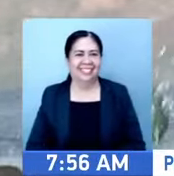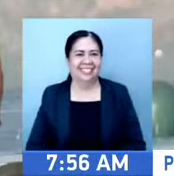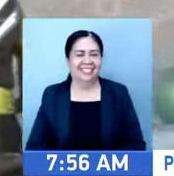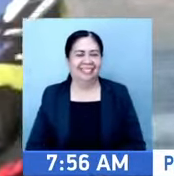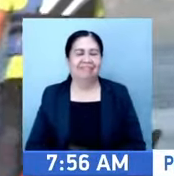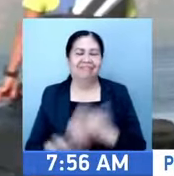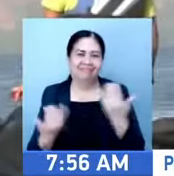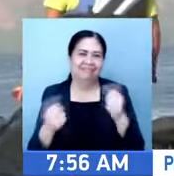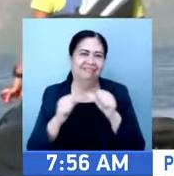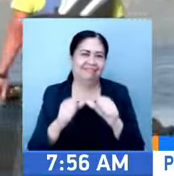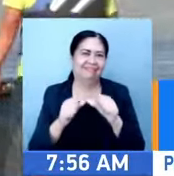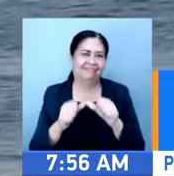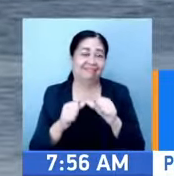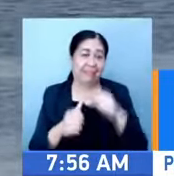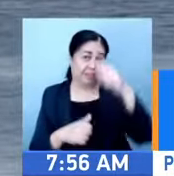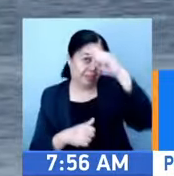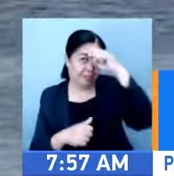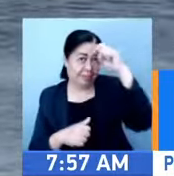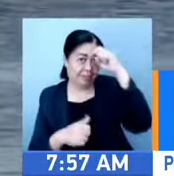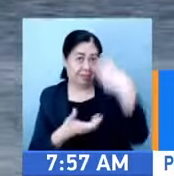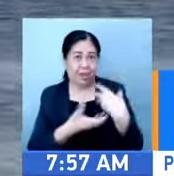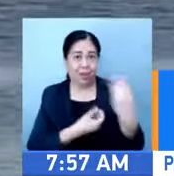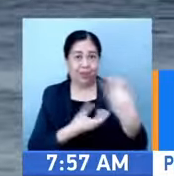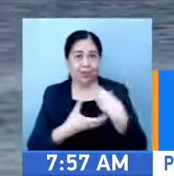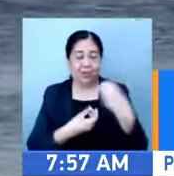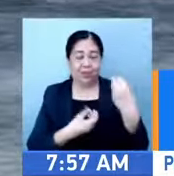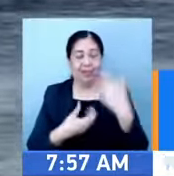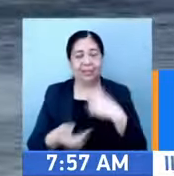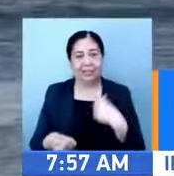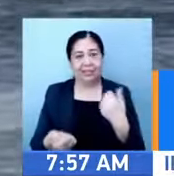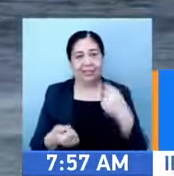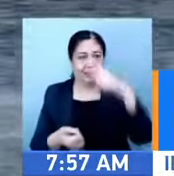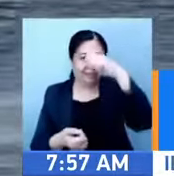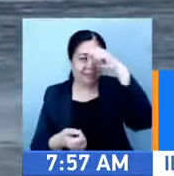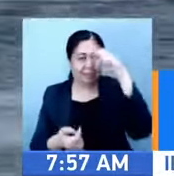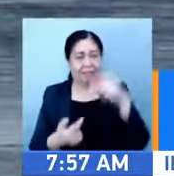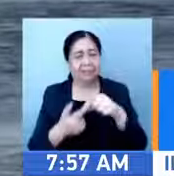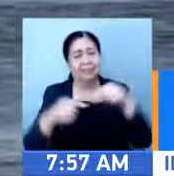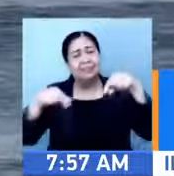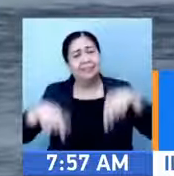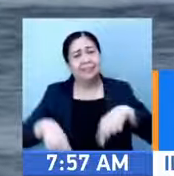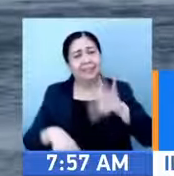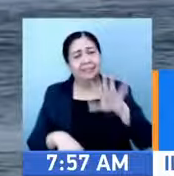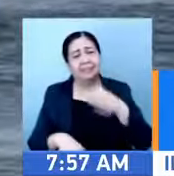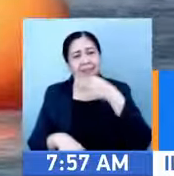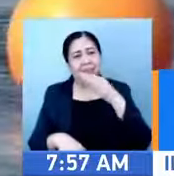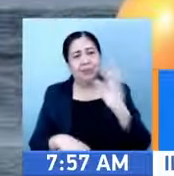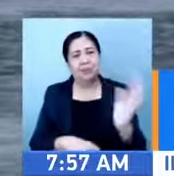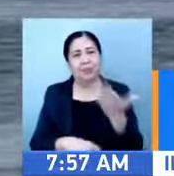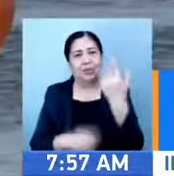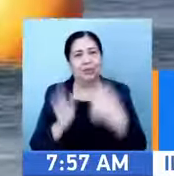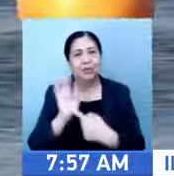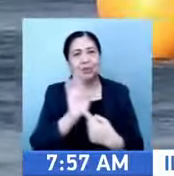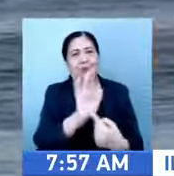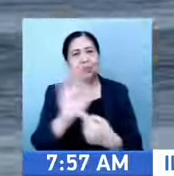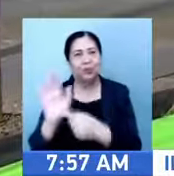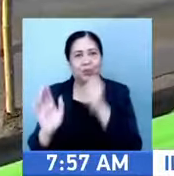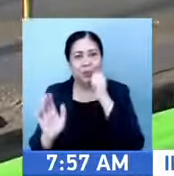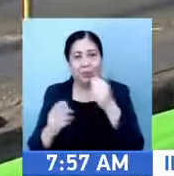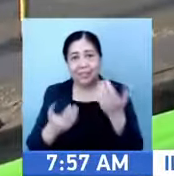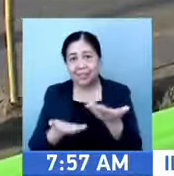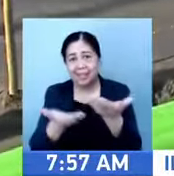ating summer outing at ating summer special dito lang sa inyong pangbansang morning show kung saan laging una ka,